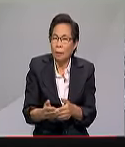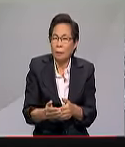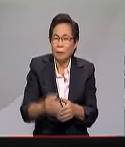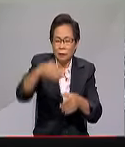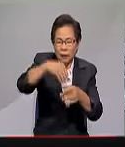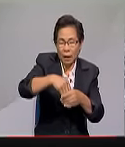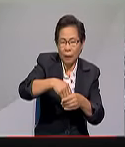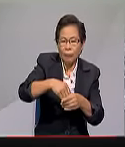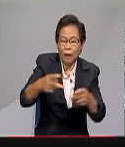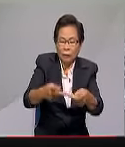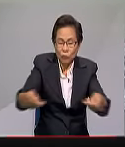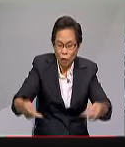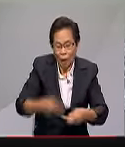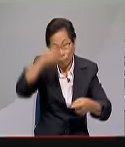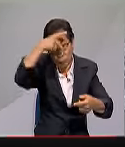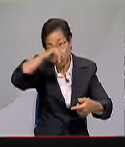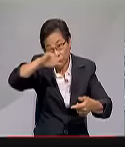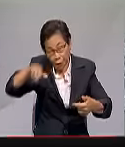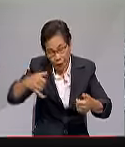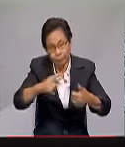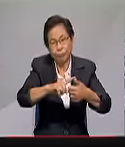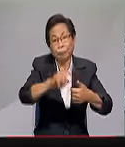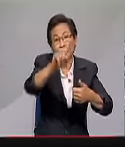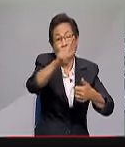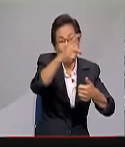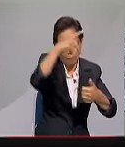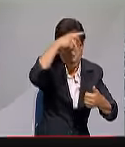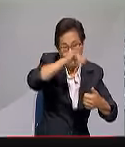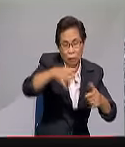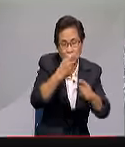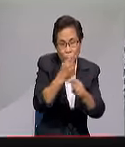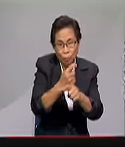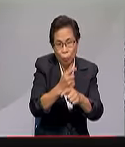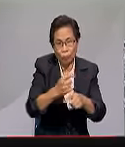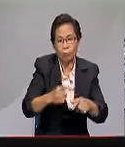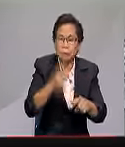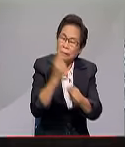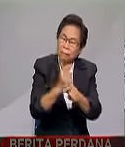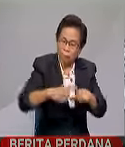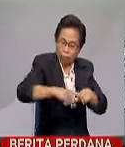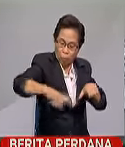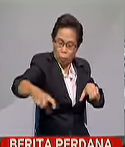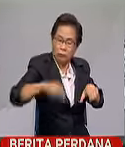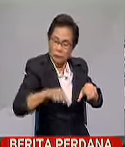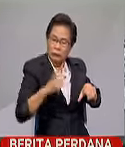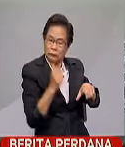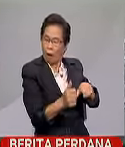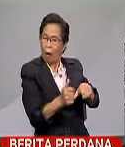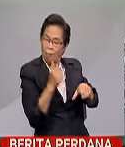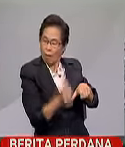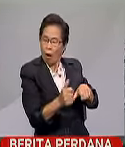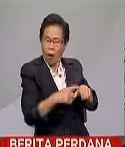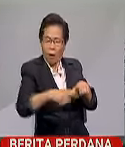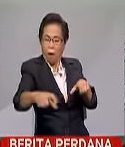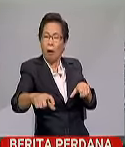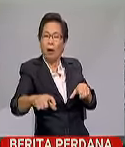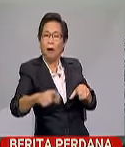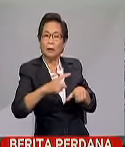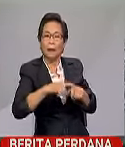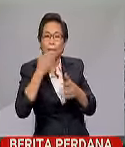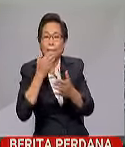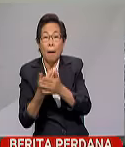kawasan Putrajaya itu sendiri ianya kekal kepada jajaran yang asal, tetapi yang